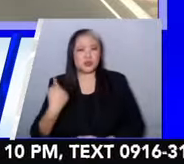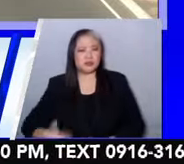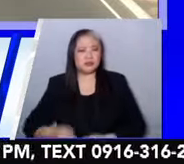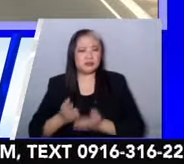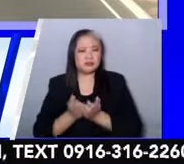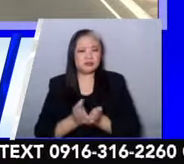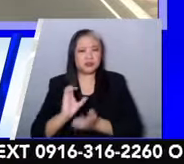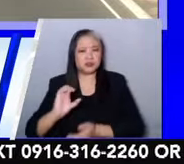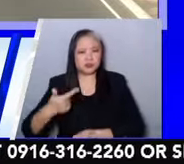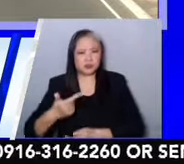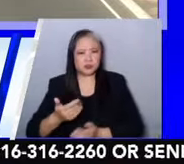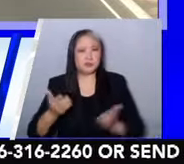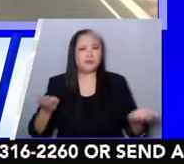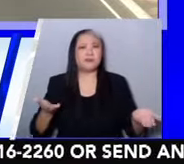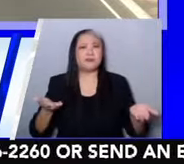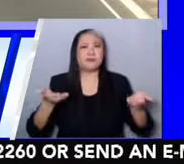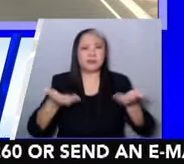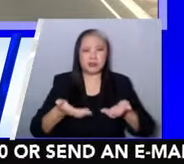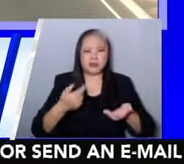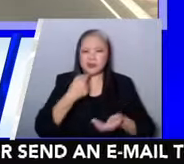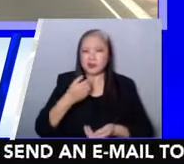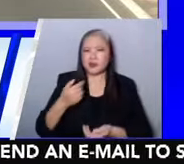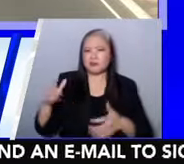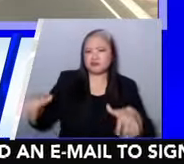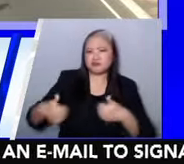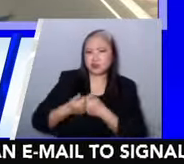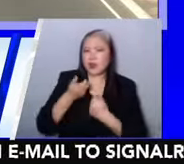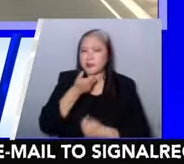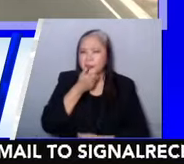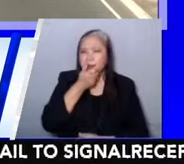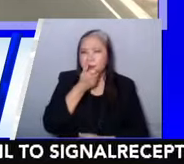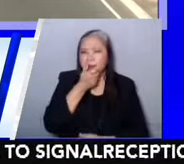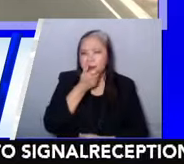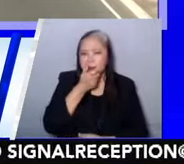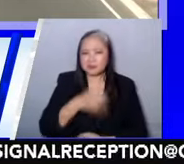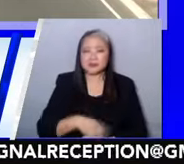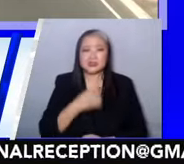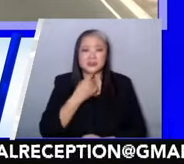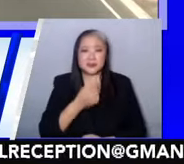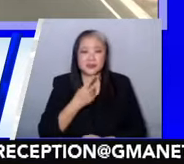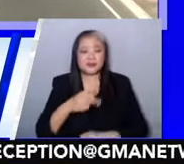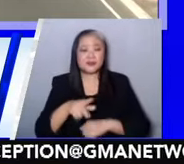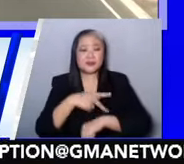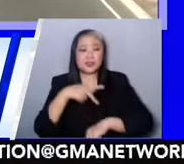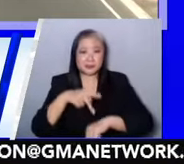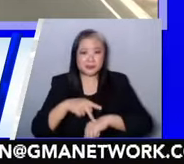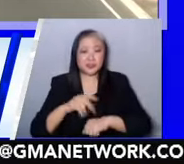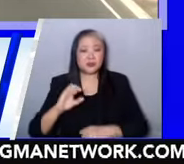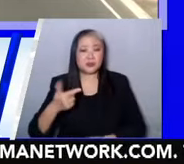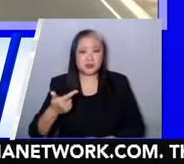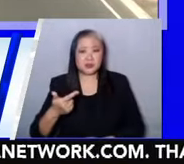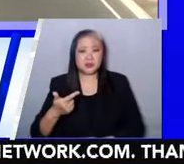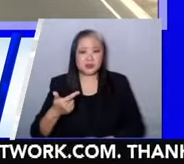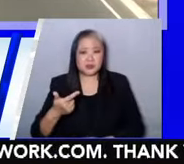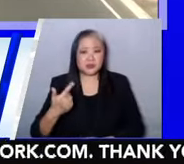sa palitan ng radio challenge. This is Philippine Coast Guard vessel BRP Cabra MRRV